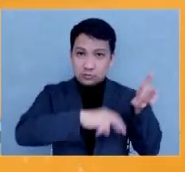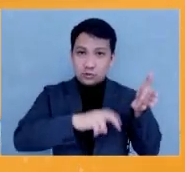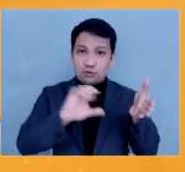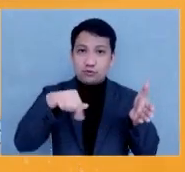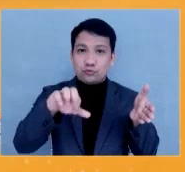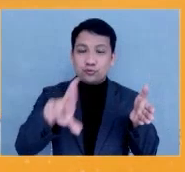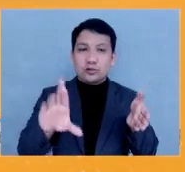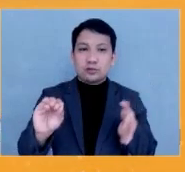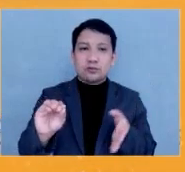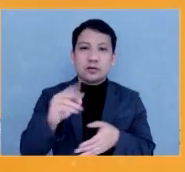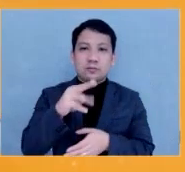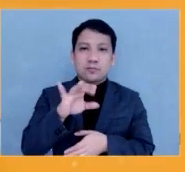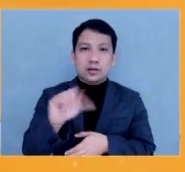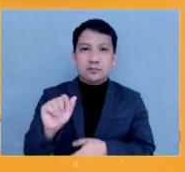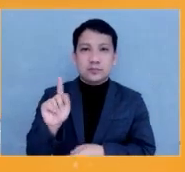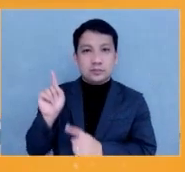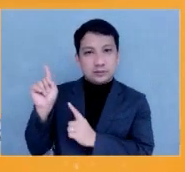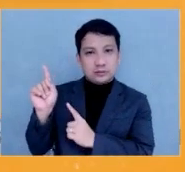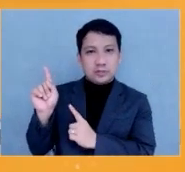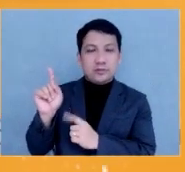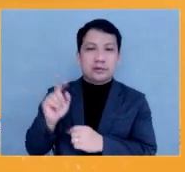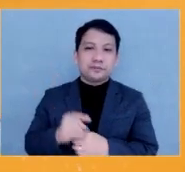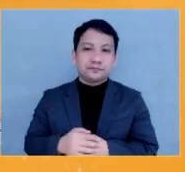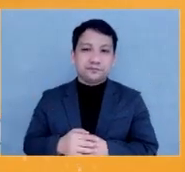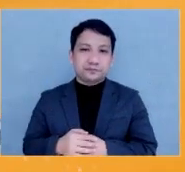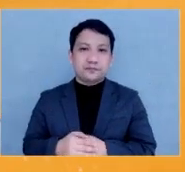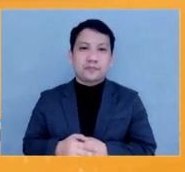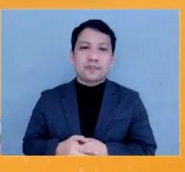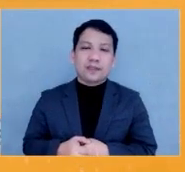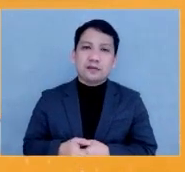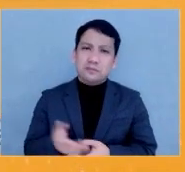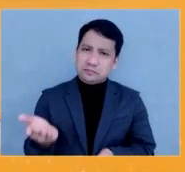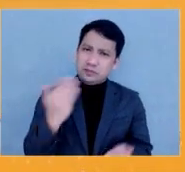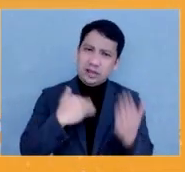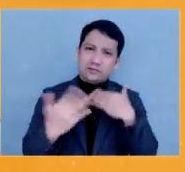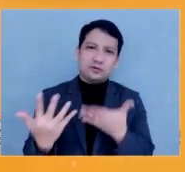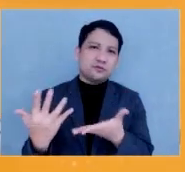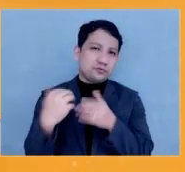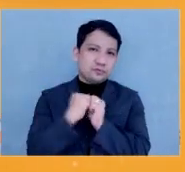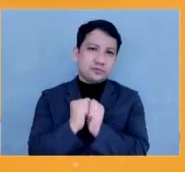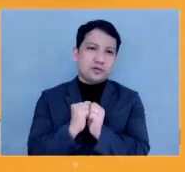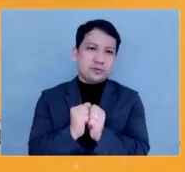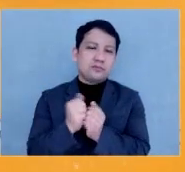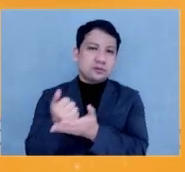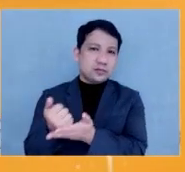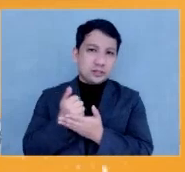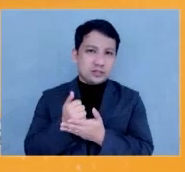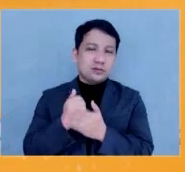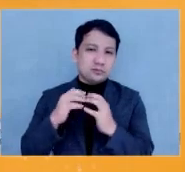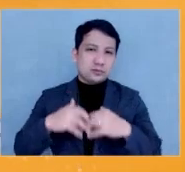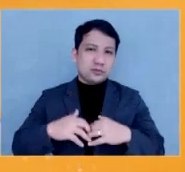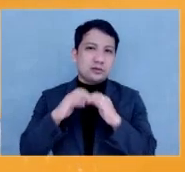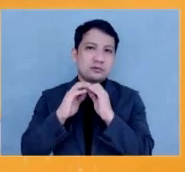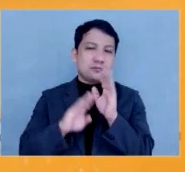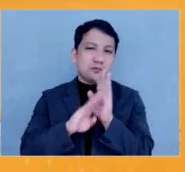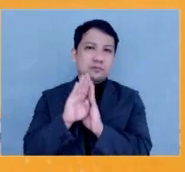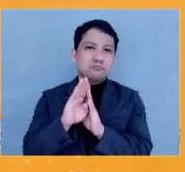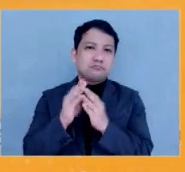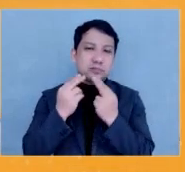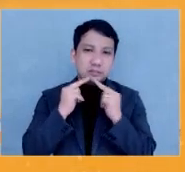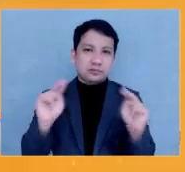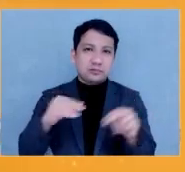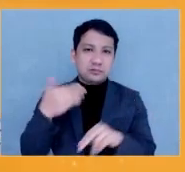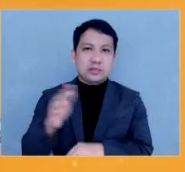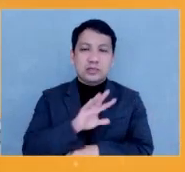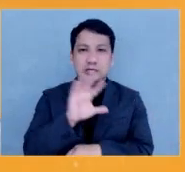QR code na makikita nyo rin sa inyong screen. Sama-sama tayo sa pagbangon, mga kapatid. Nagbabalita mula